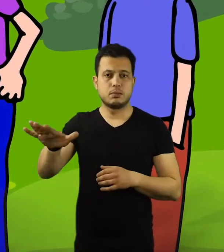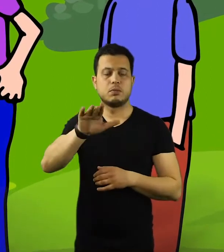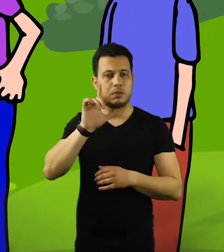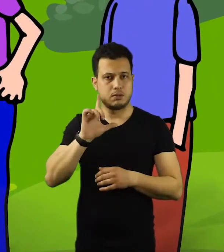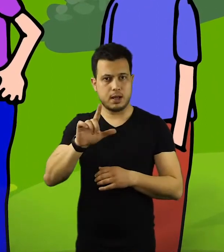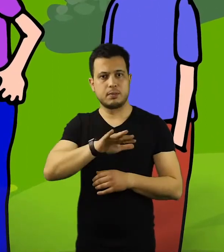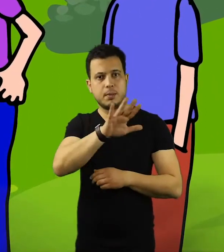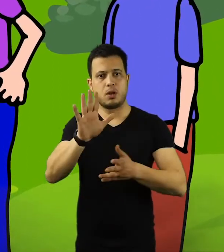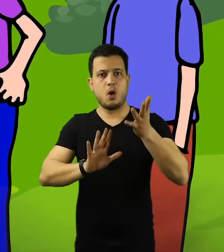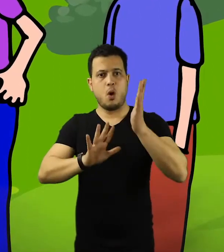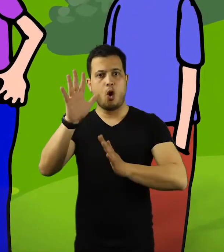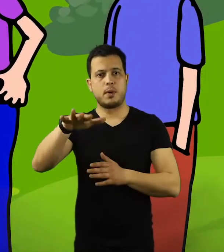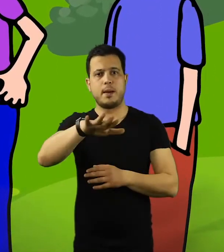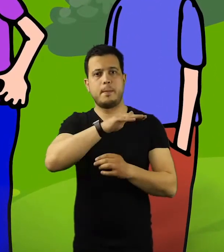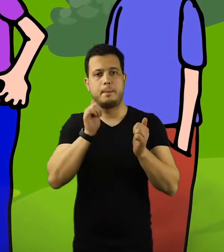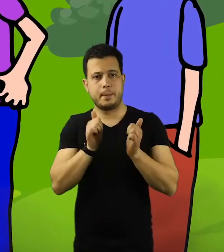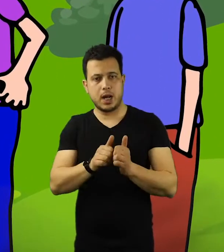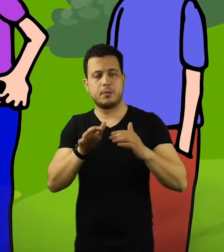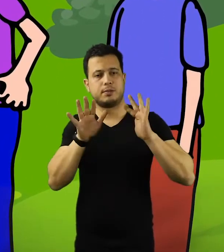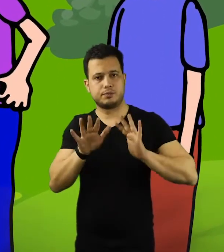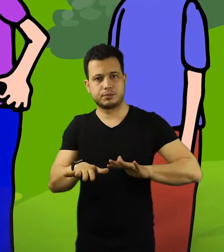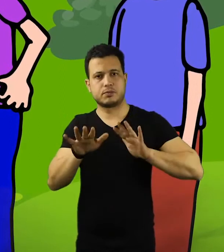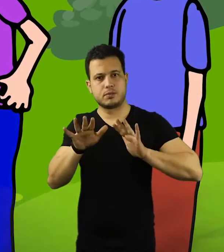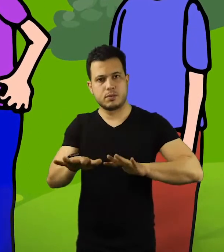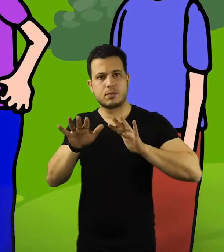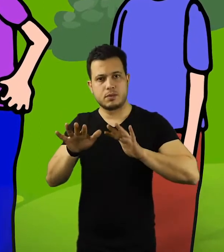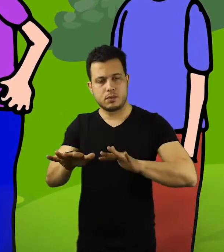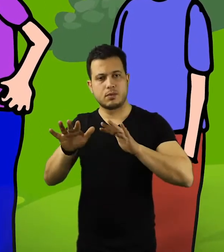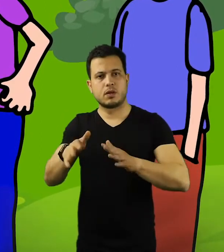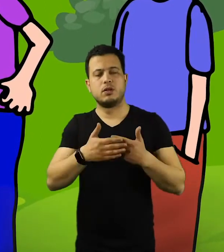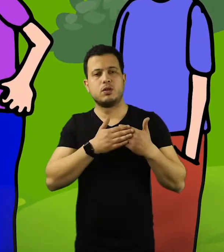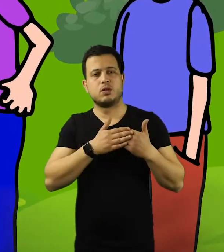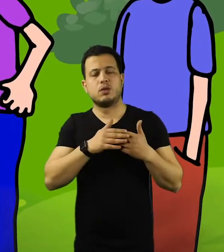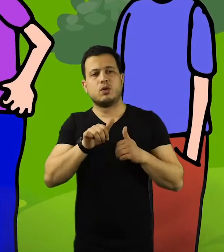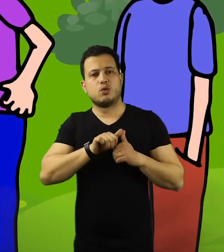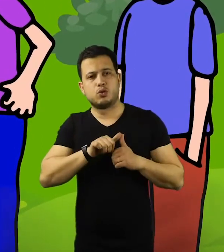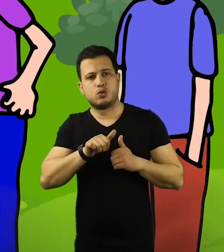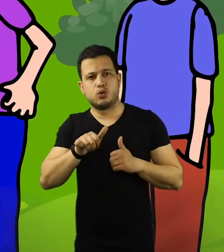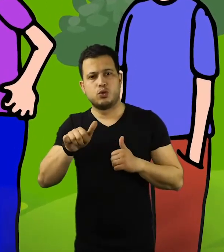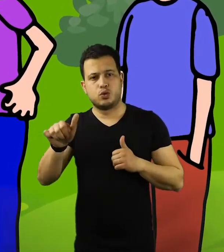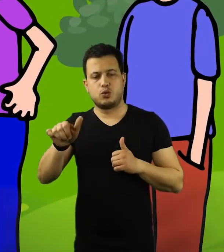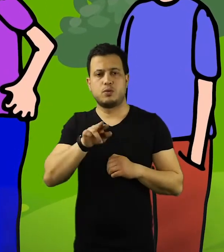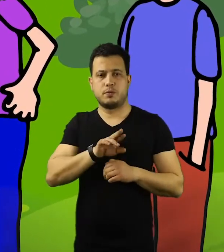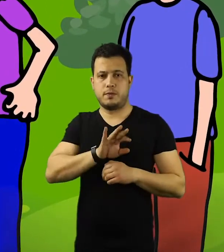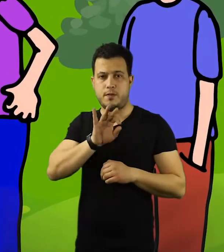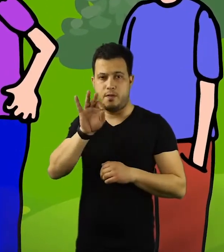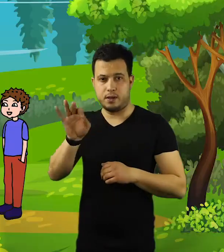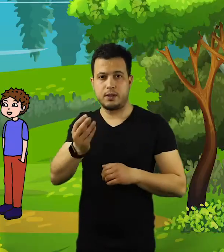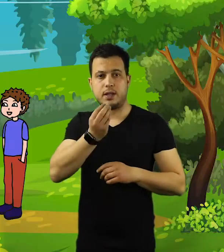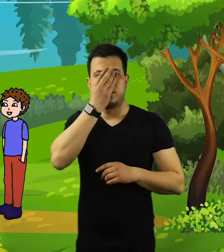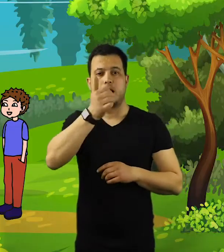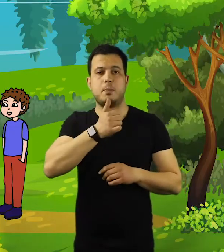yürümeye başladılar Uzluğunuzun yürüdükten sonra Çiçek Baba zirvesinde